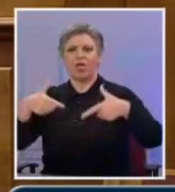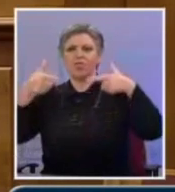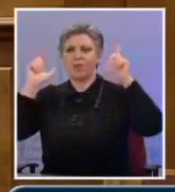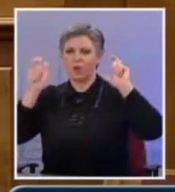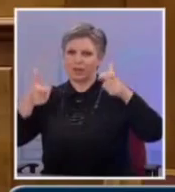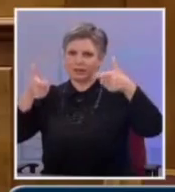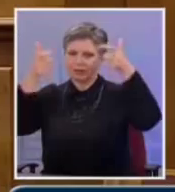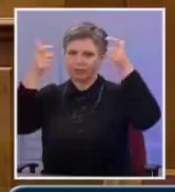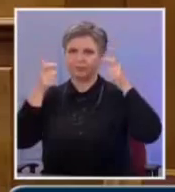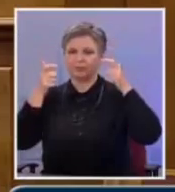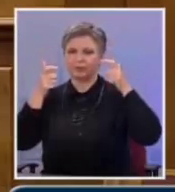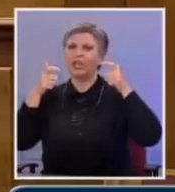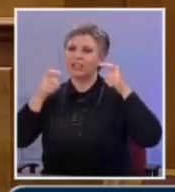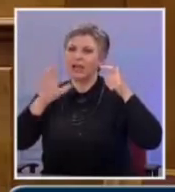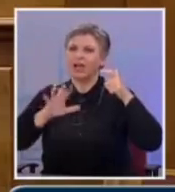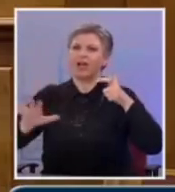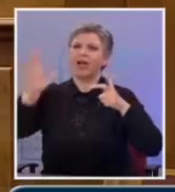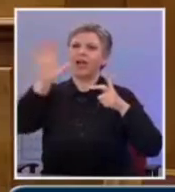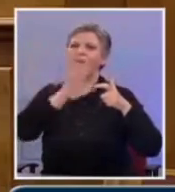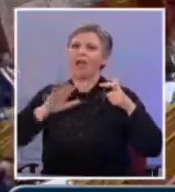τους λαούς της Ευρώπης στο προσκήνιο.